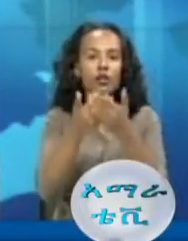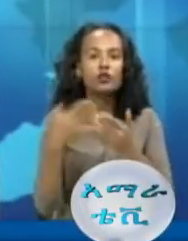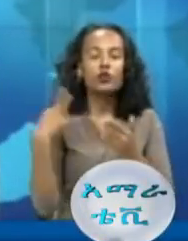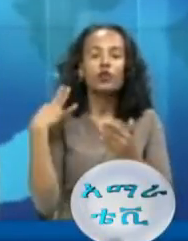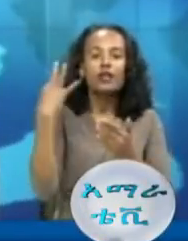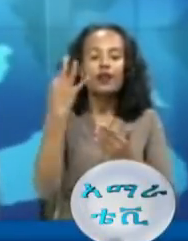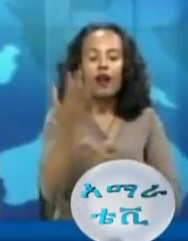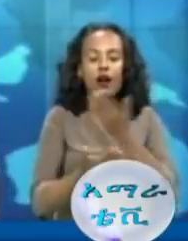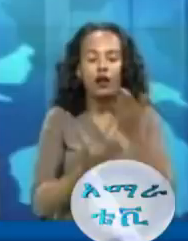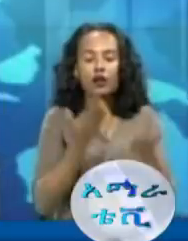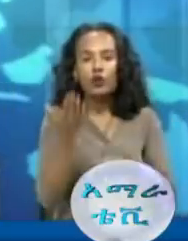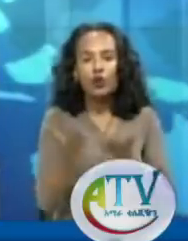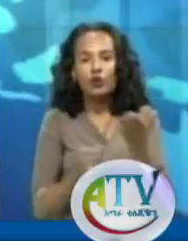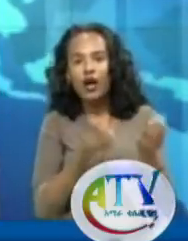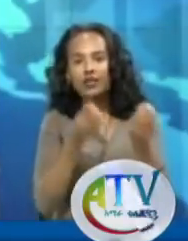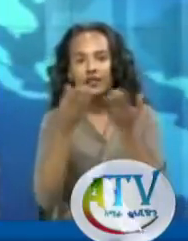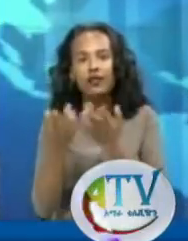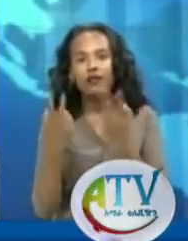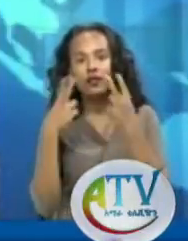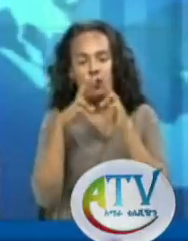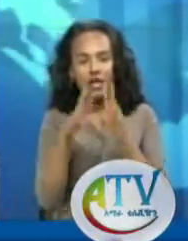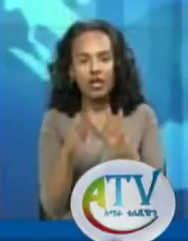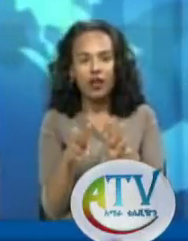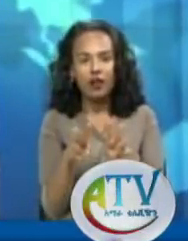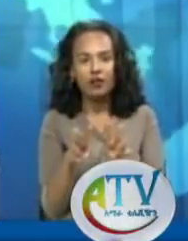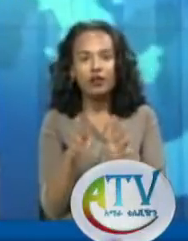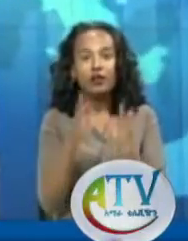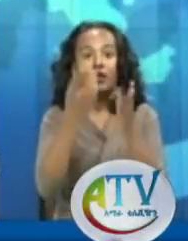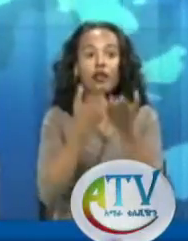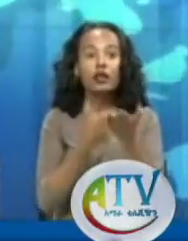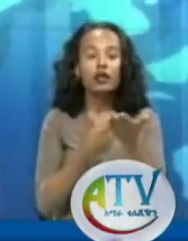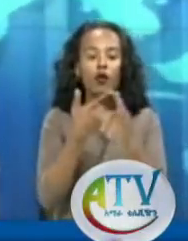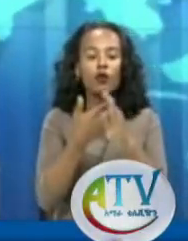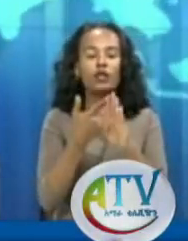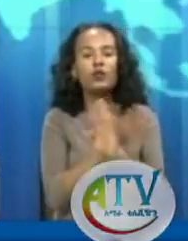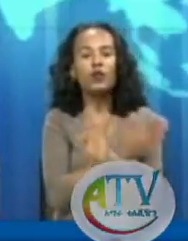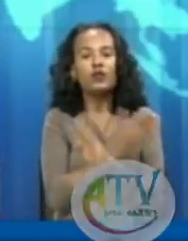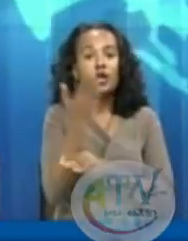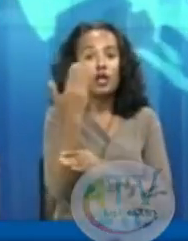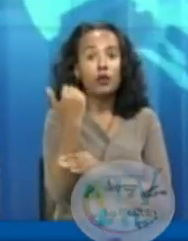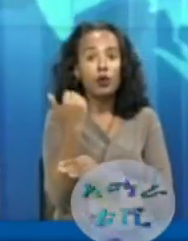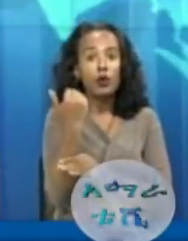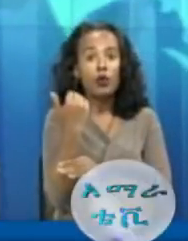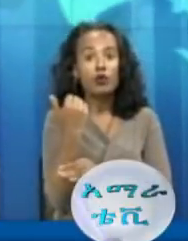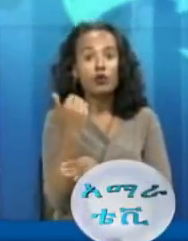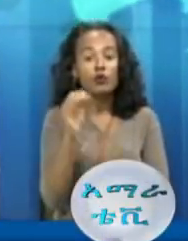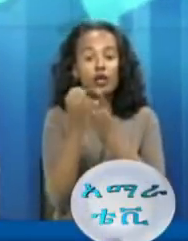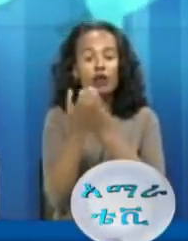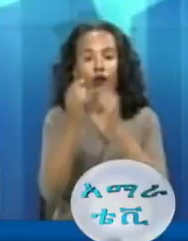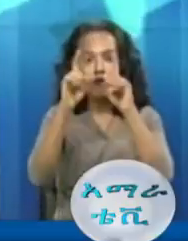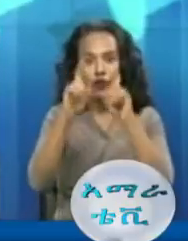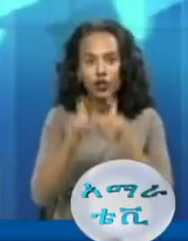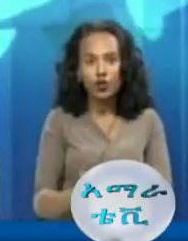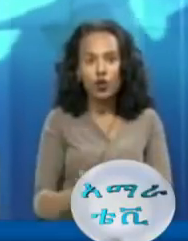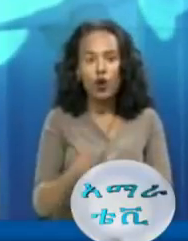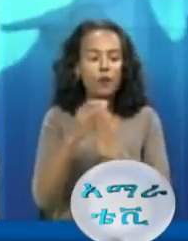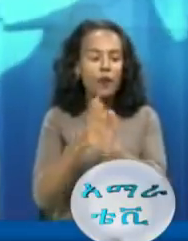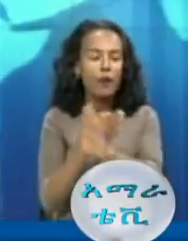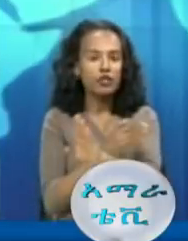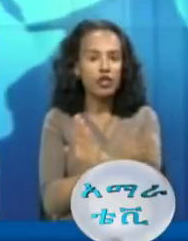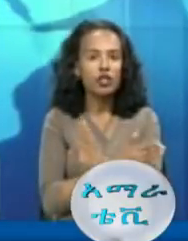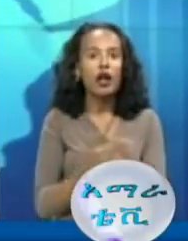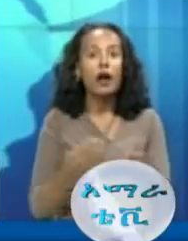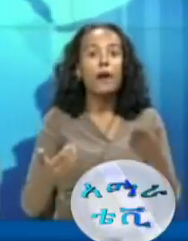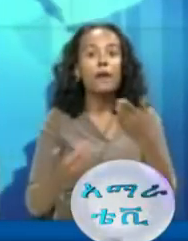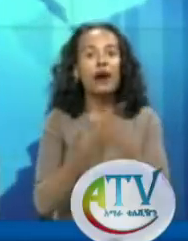አገልግሎት አሰጣጥን ይመለከታል። ይህኛው ከዚህ በፊት የነበረውን ማዕቀፍ ፈትሾ በማሻሻል